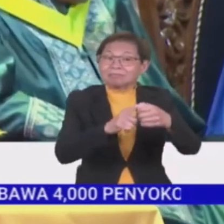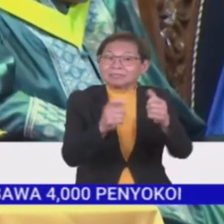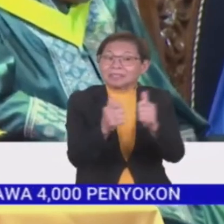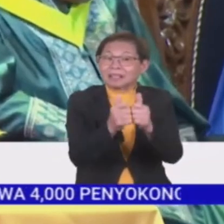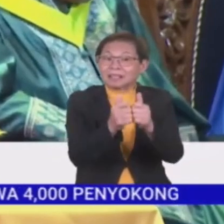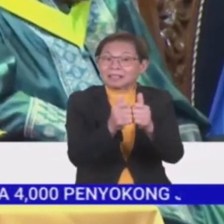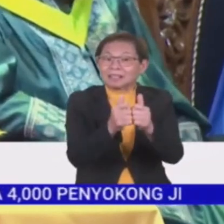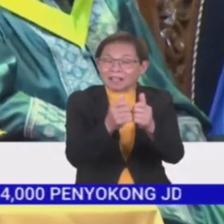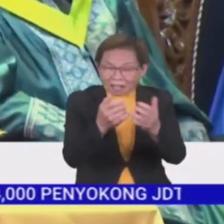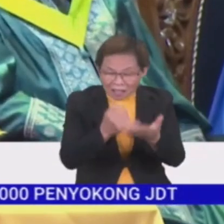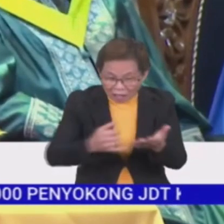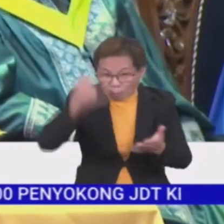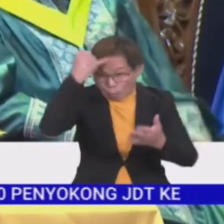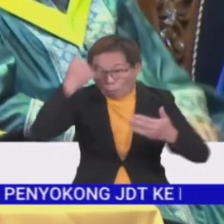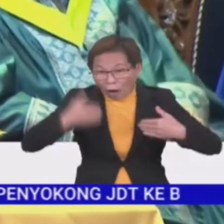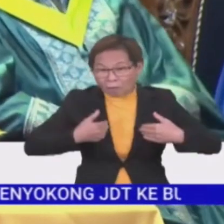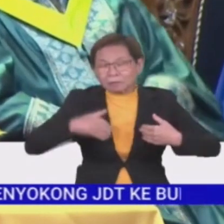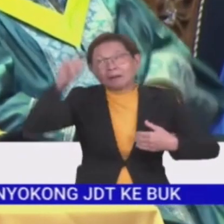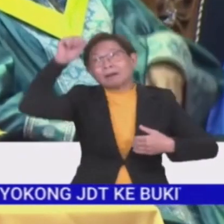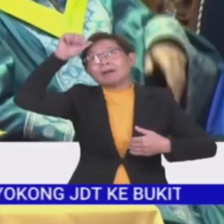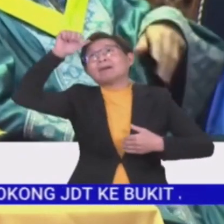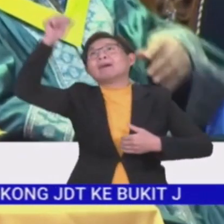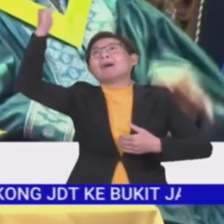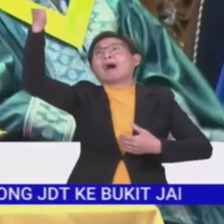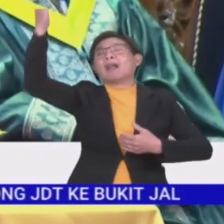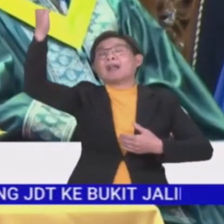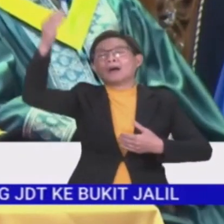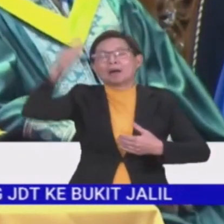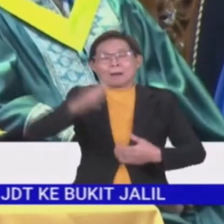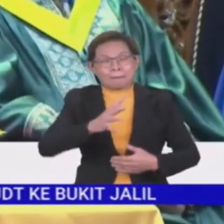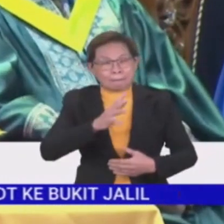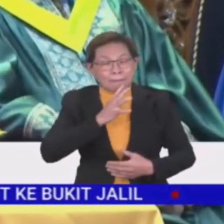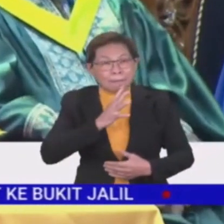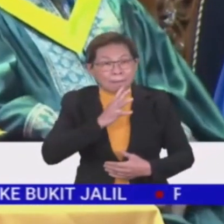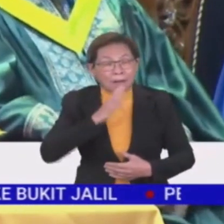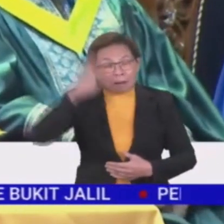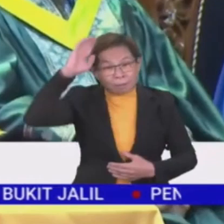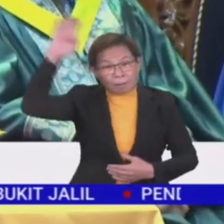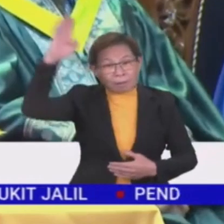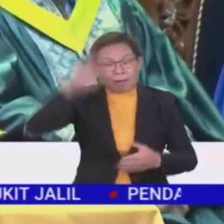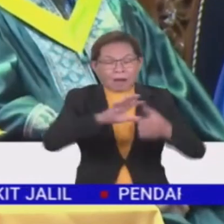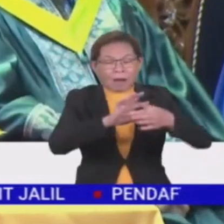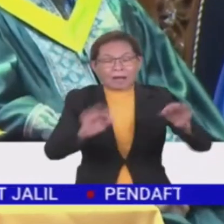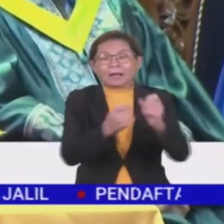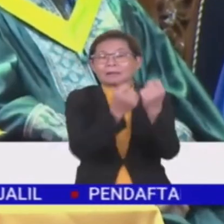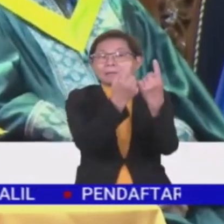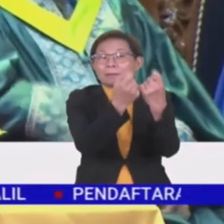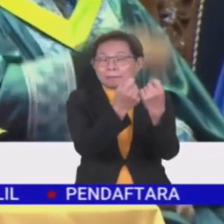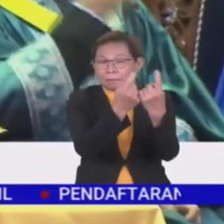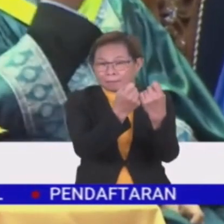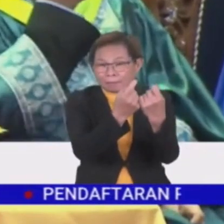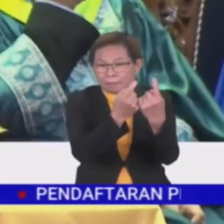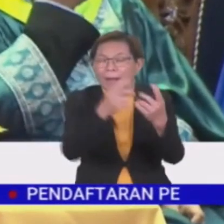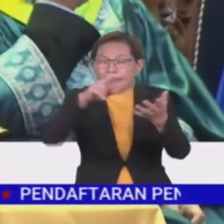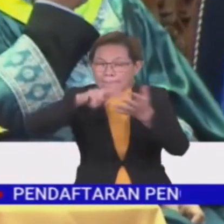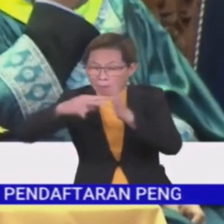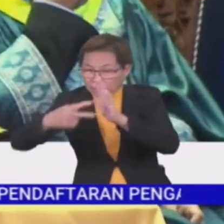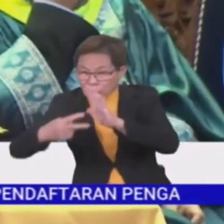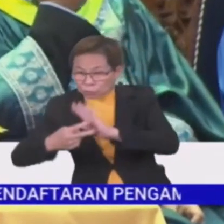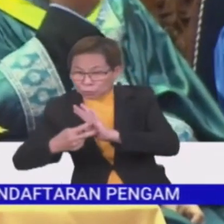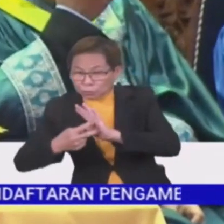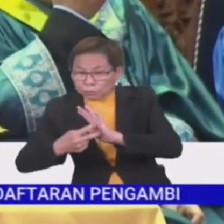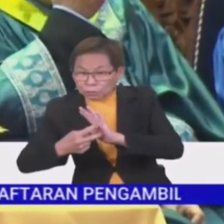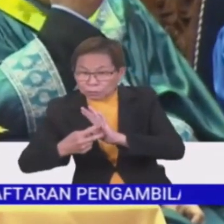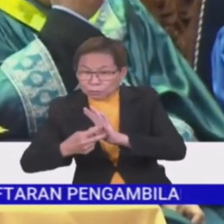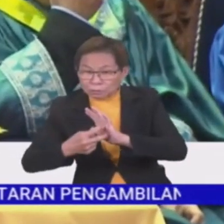Allah subhanahu wa ta'ala berfirman dalam surah almujadalah ayat ke-11 yang bermaksud